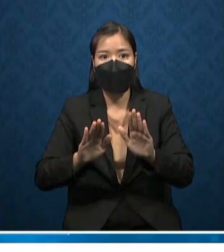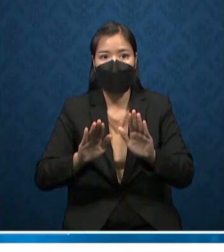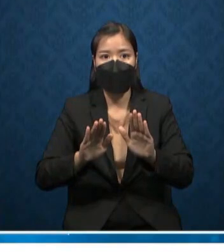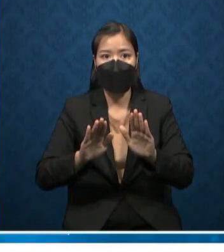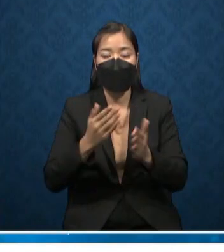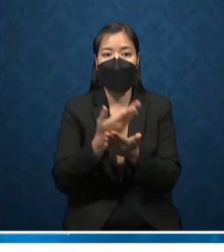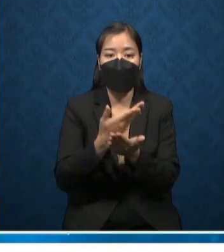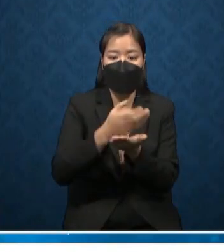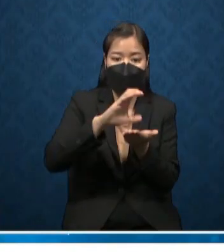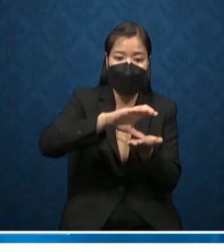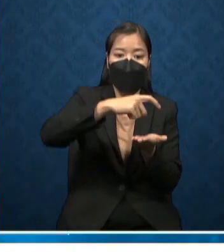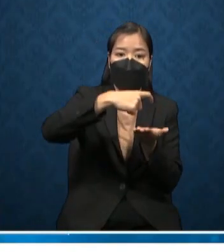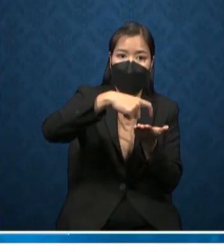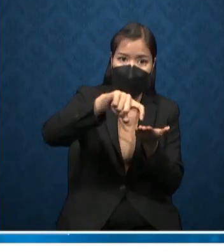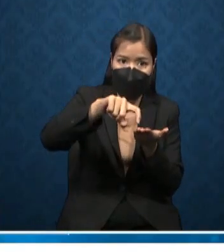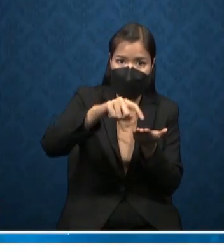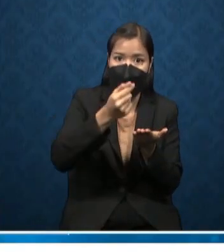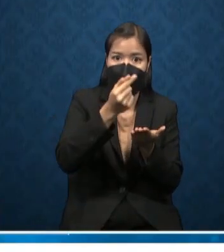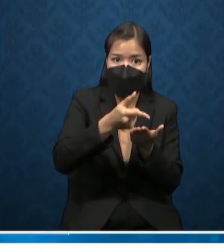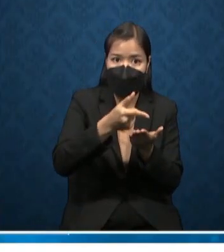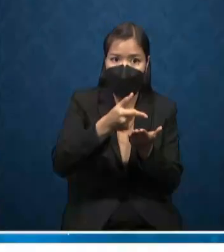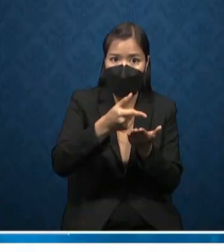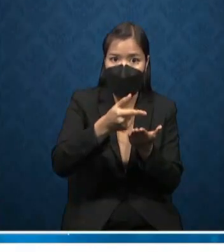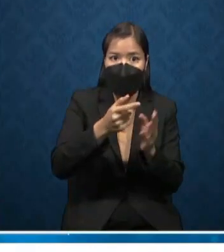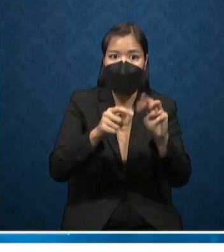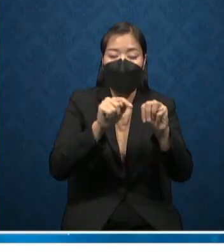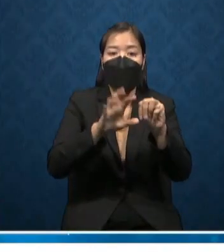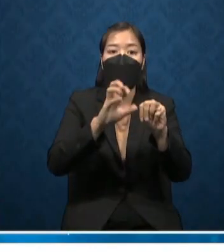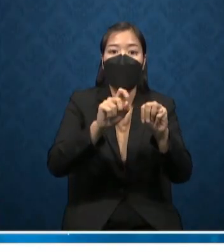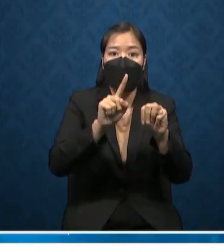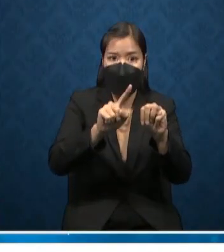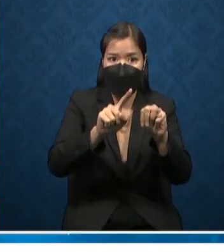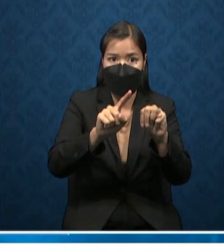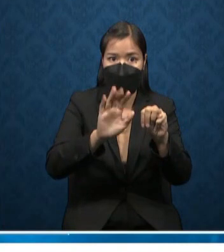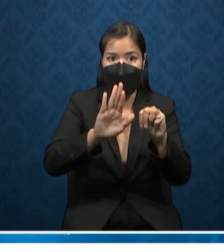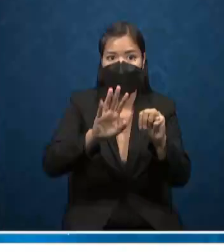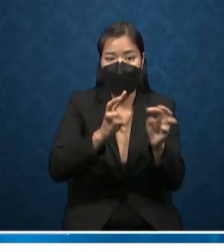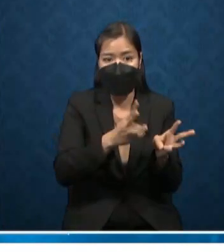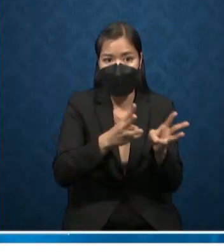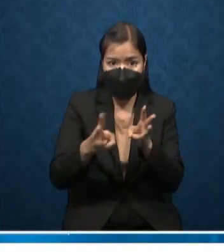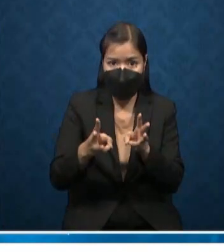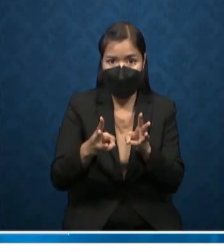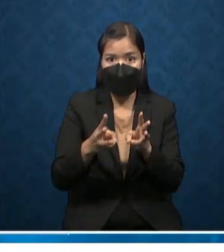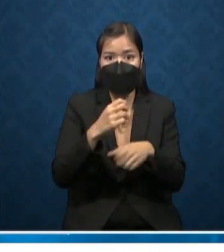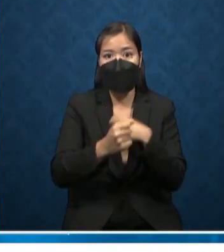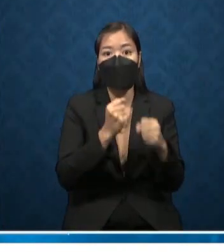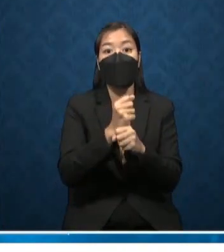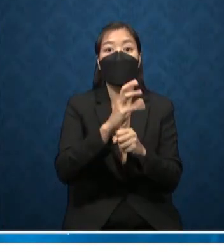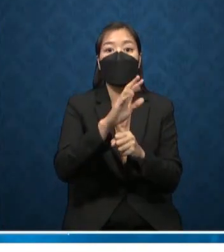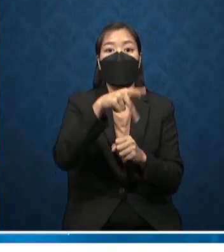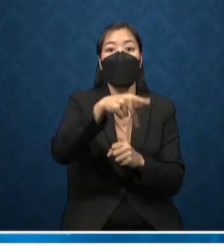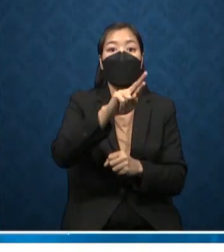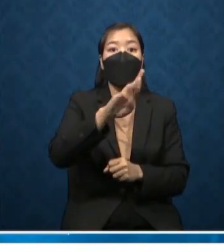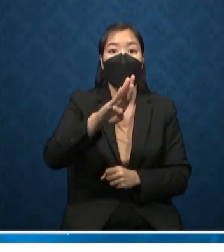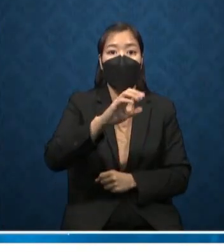อนงบประมาณรายจ่ายประจำปีตามมาตรา51ของวิธีการพรบวิธีการงบประมาณ2561น